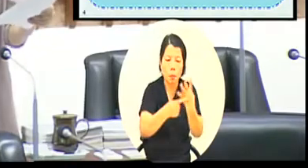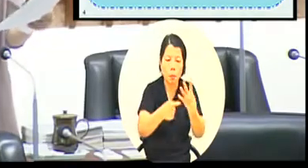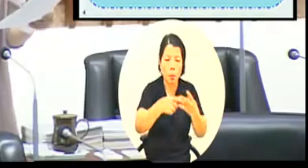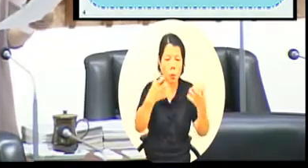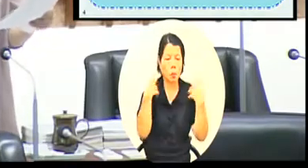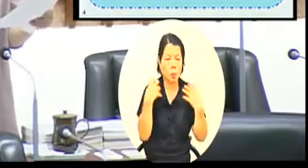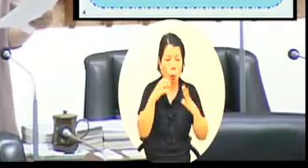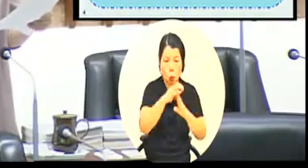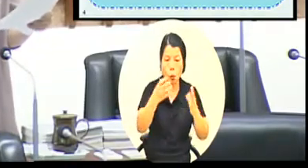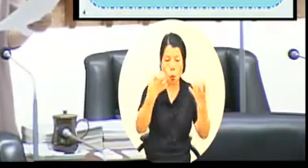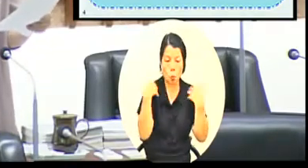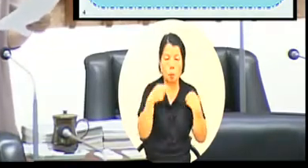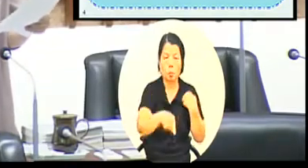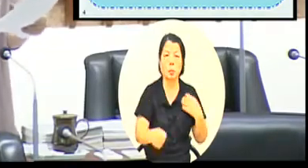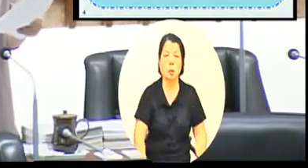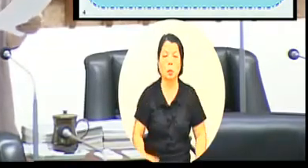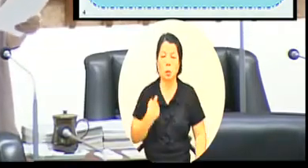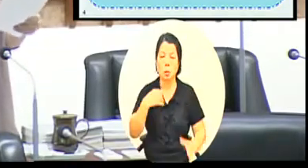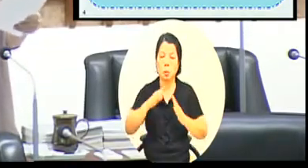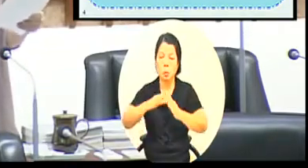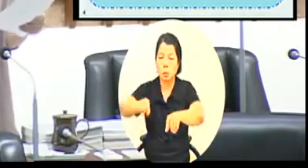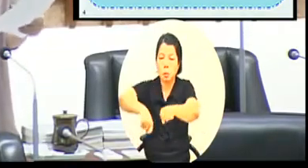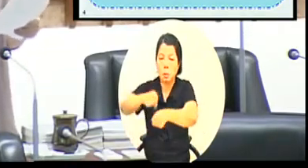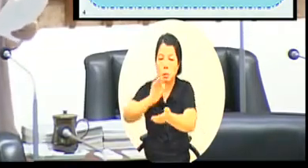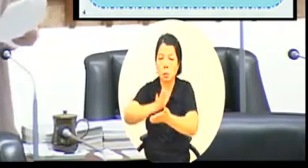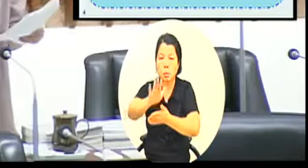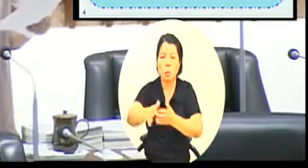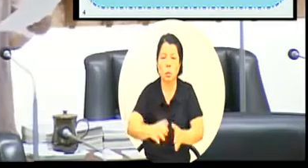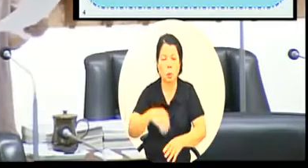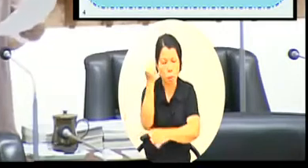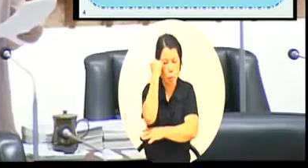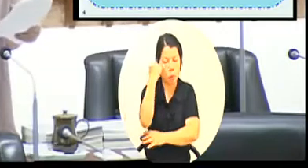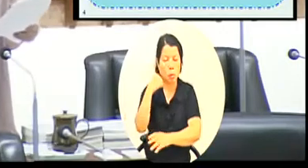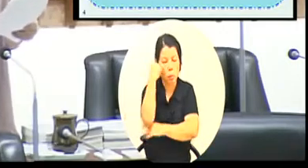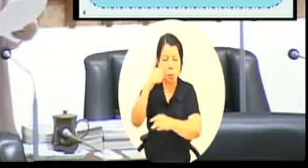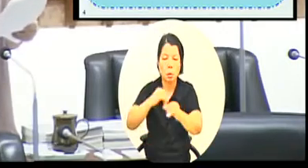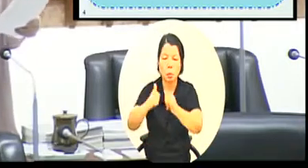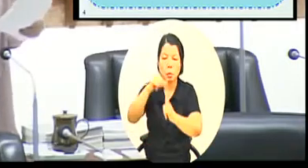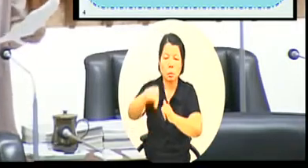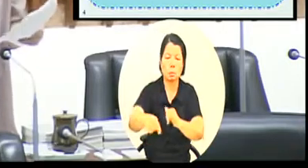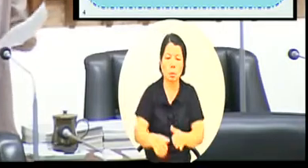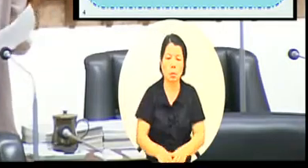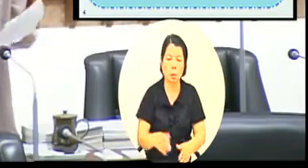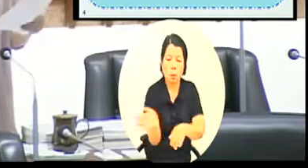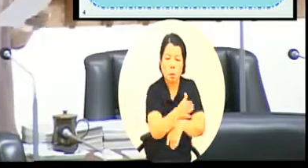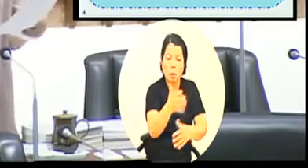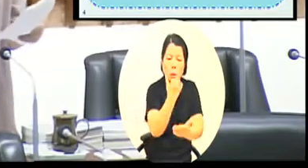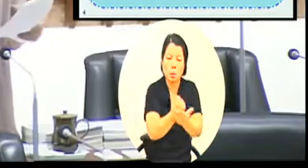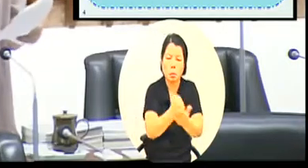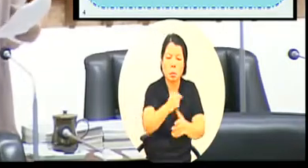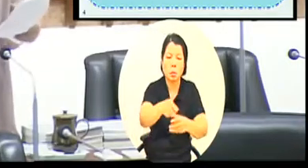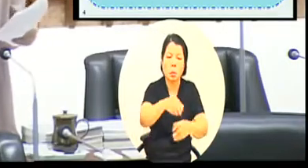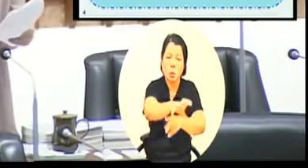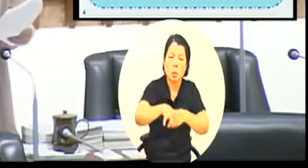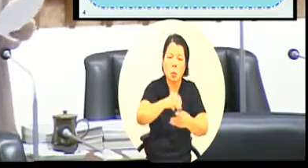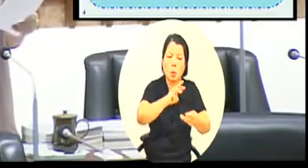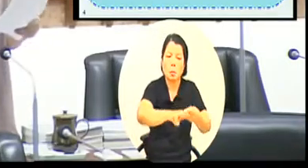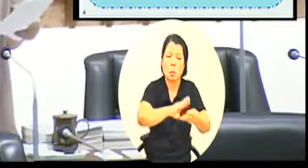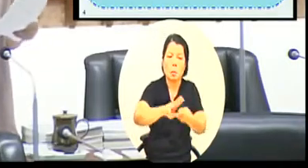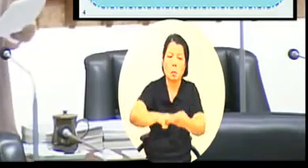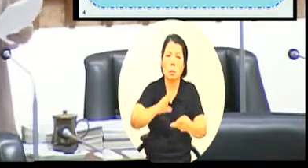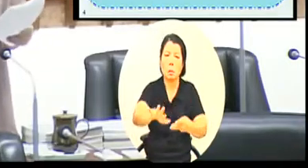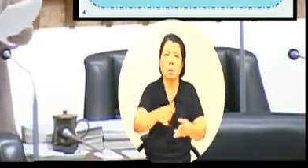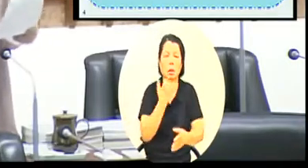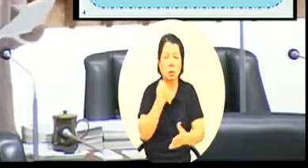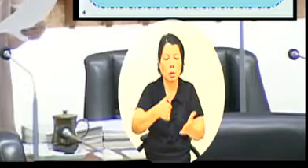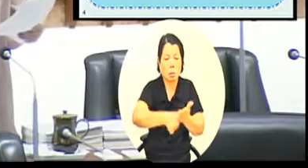我在住宅我在都市计划 后的那个住宅区里面竟然还有农地的存在，而这个农地他们是却可以变